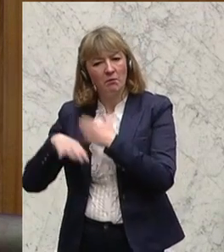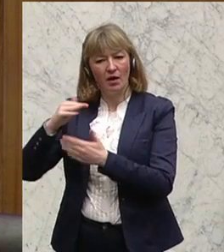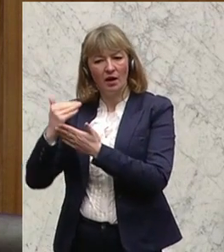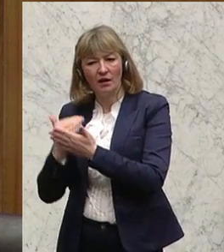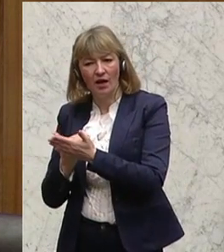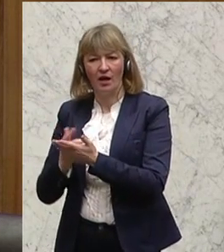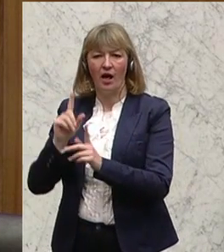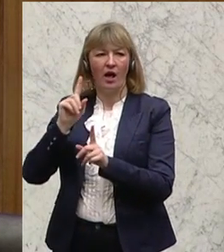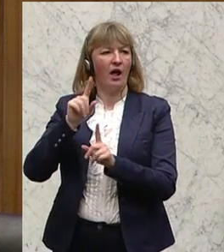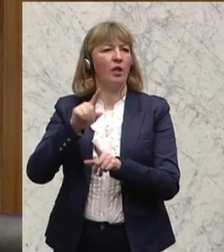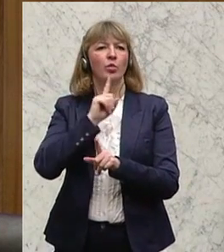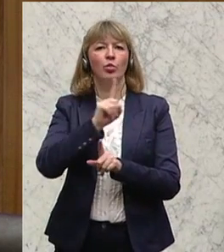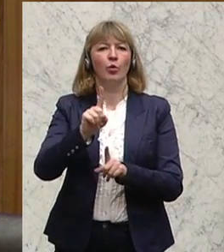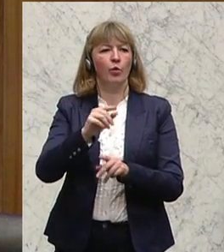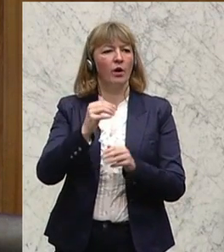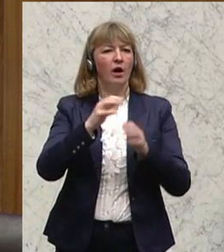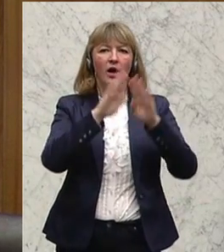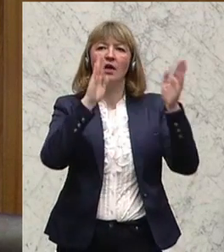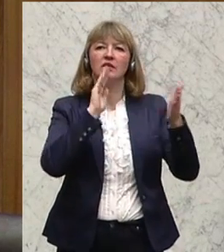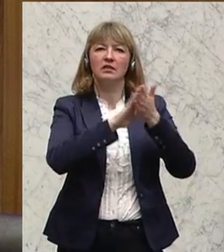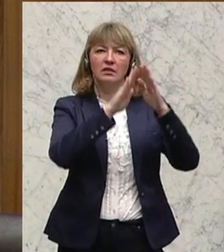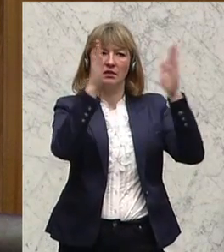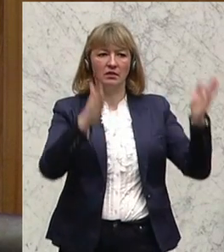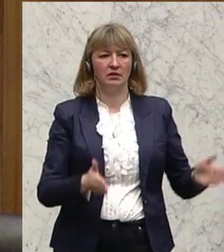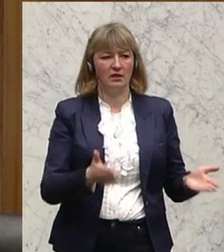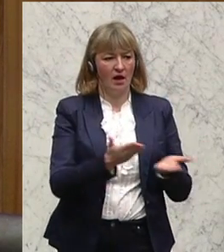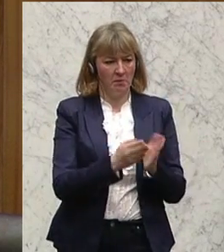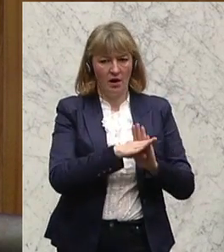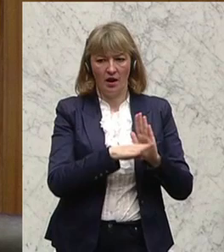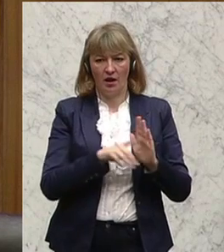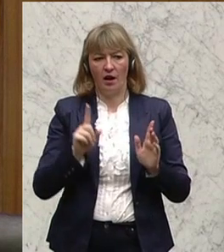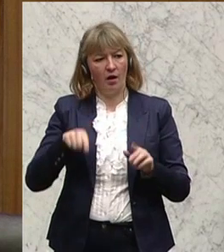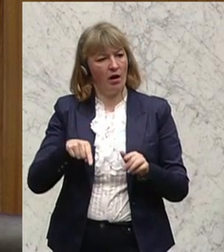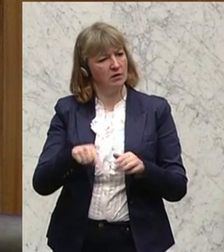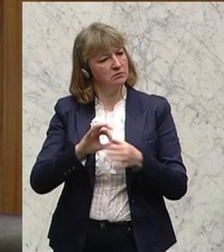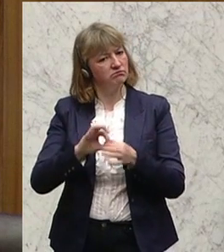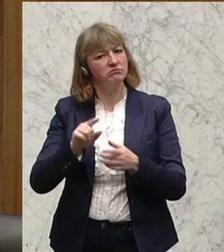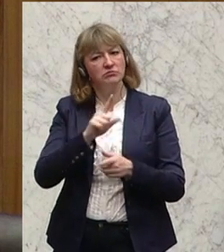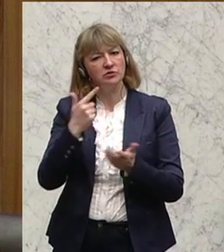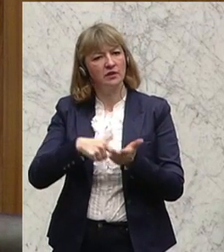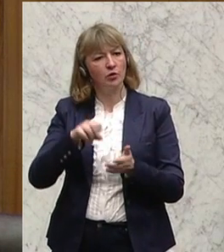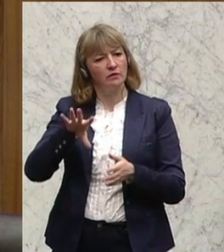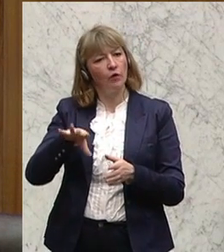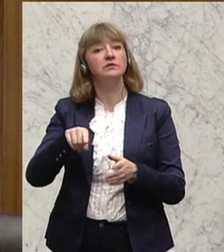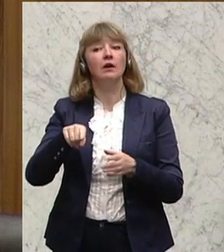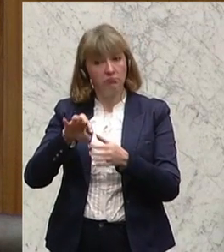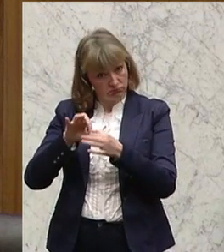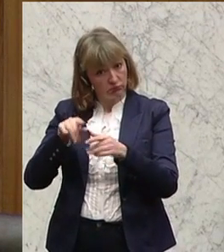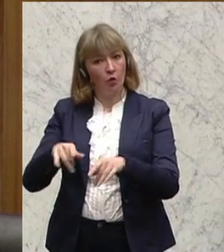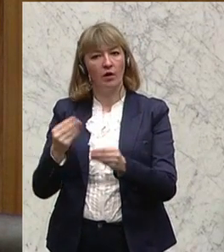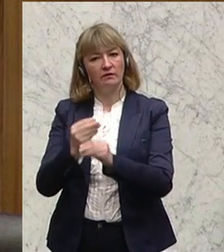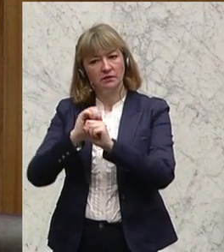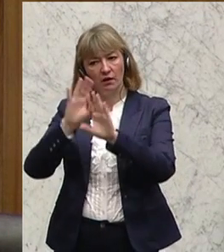sogenannte Terminregelung, die aber immerhin mit der Wohnrechtsnovelle 2015 doch eine wichtige Klarstellung gebracht hat in Bezug